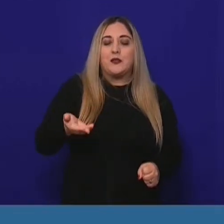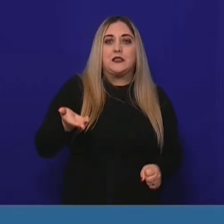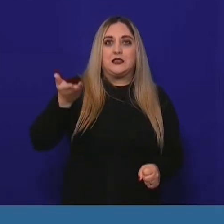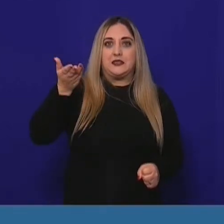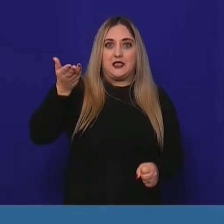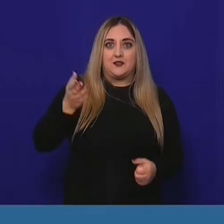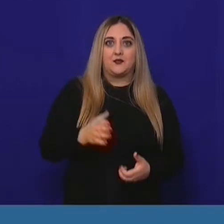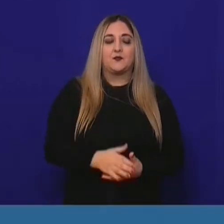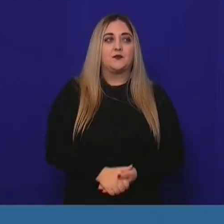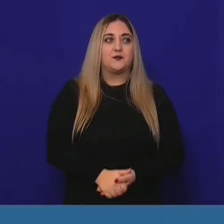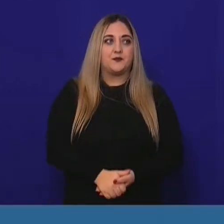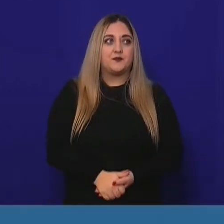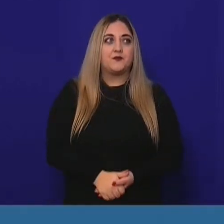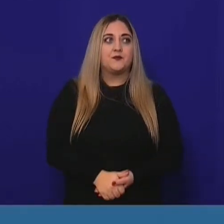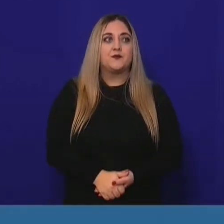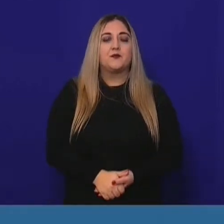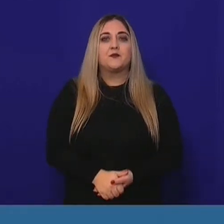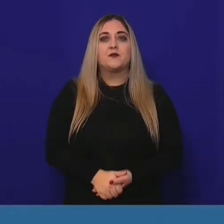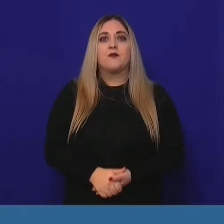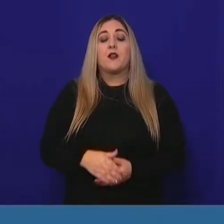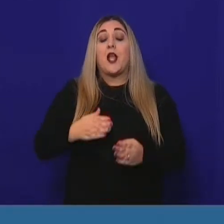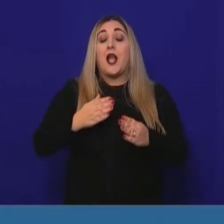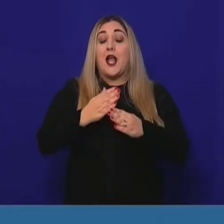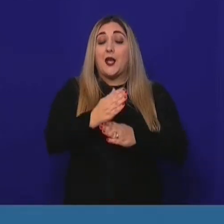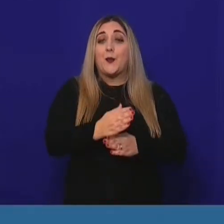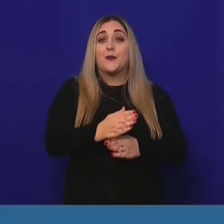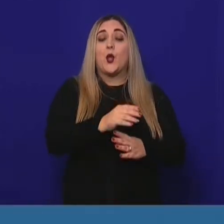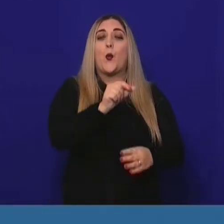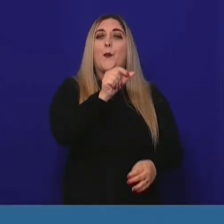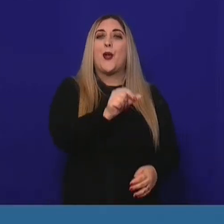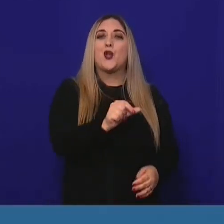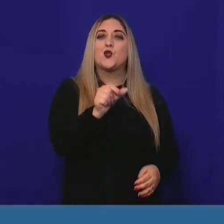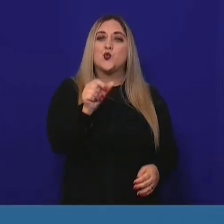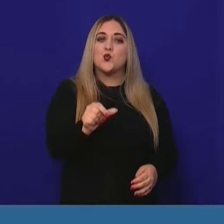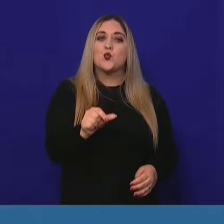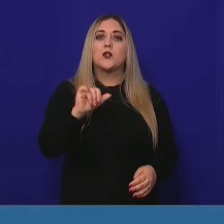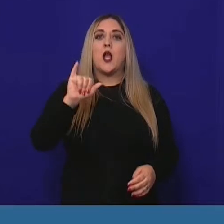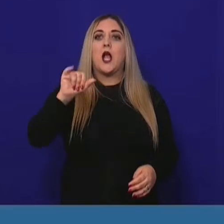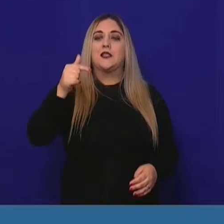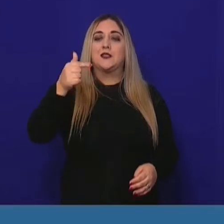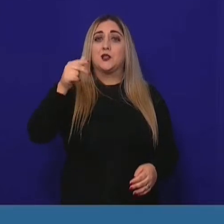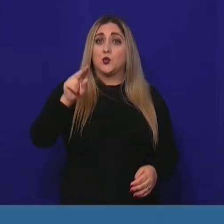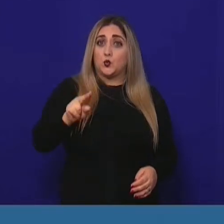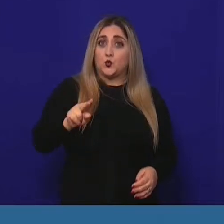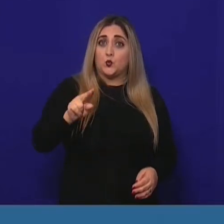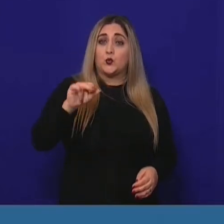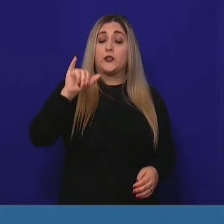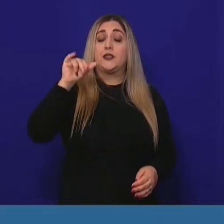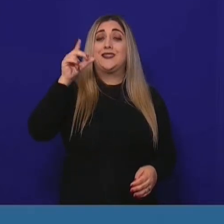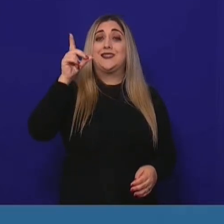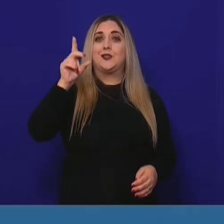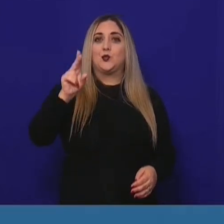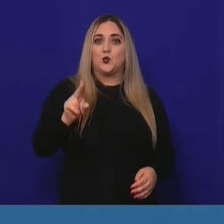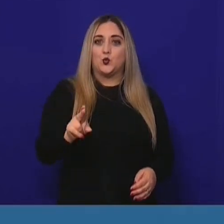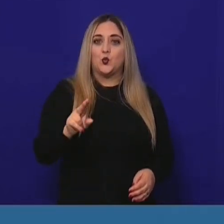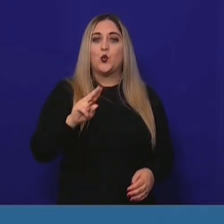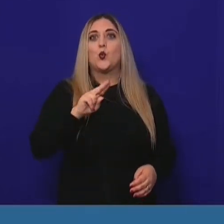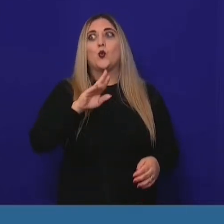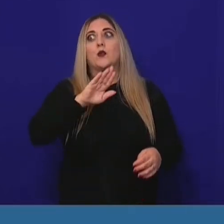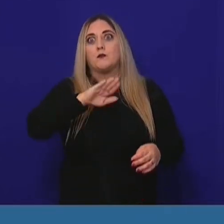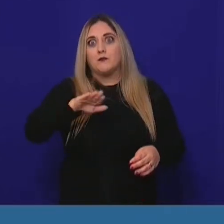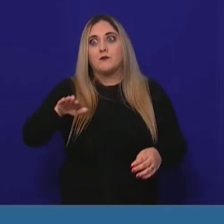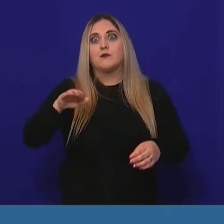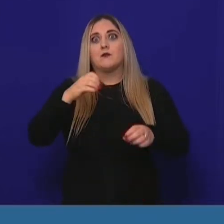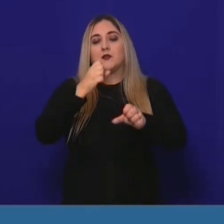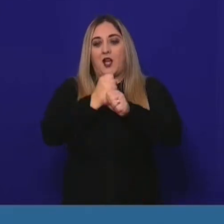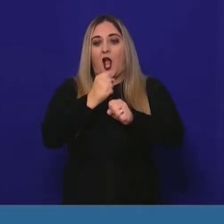Li propju ħanibdew minn nies kif qed tajjeb inti li huma nies tal-ITU, tal-Infectious Diseases Unit, u n-nies li jaħdmu